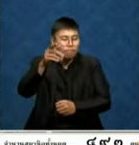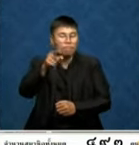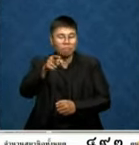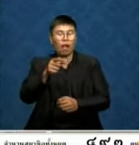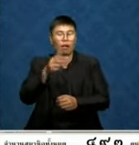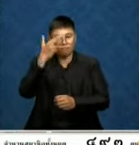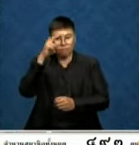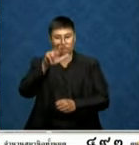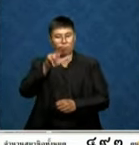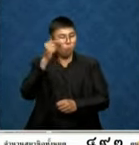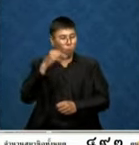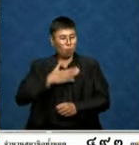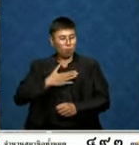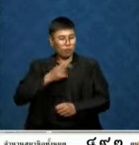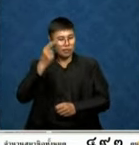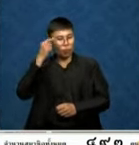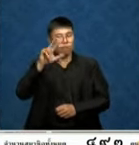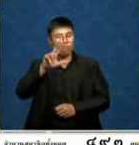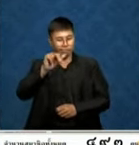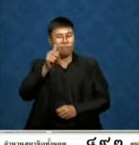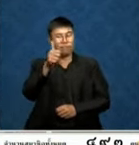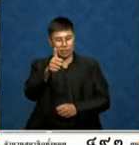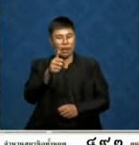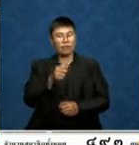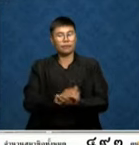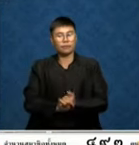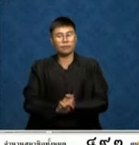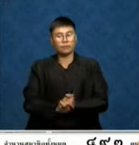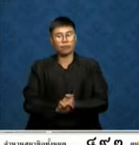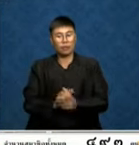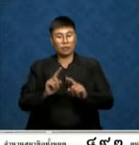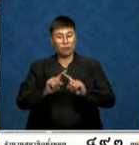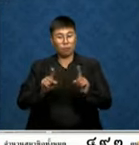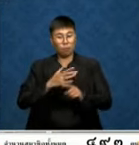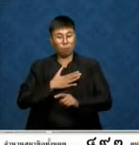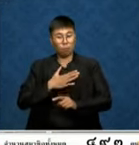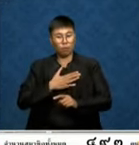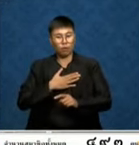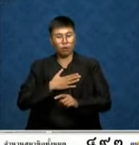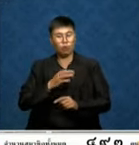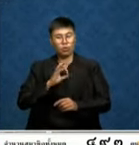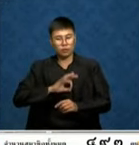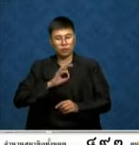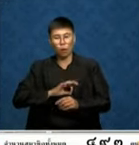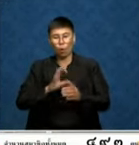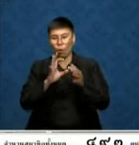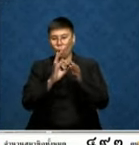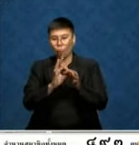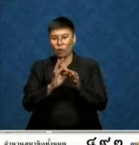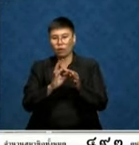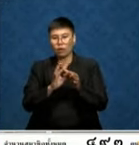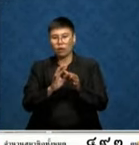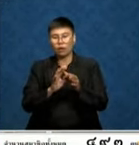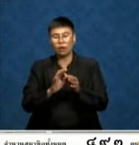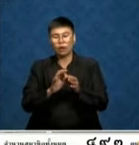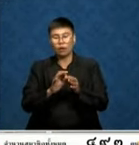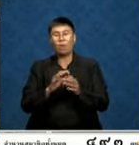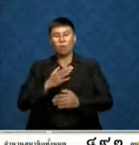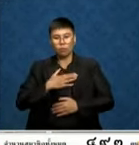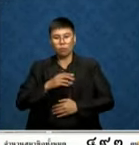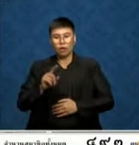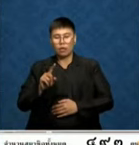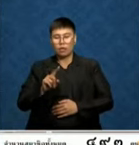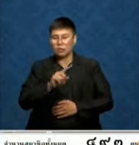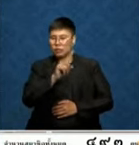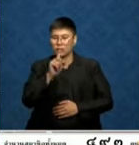ในรายงานที่ท่านจัดเตรียมมารายงานต่อสภาอย่างดีครับแต่ผมมีข้อห่วงใยที่จะฝากเป็นข้อสังเกตสัก3